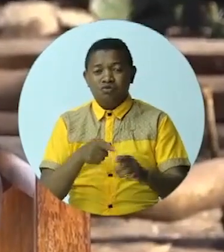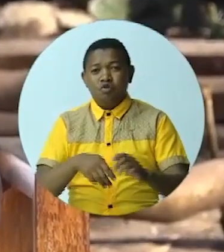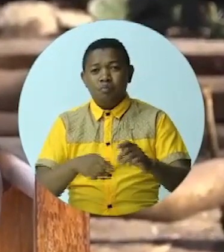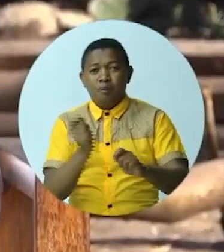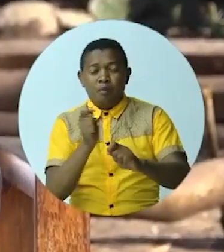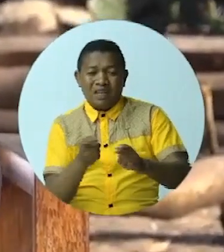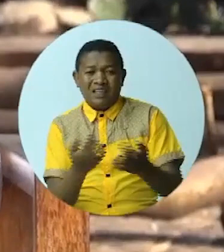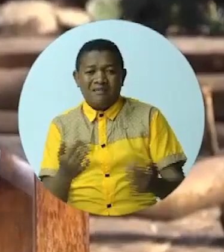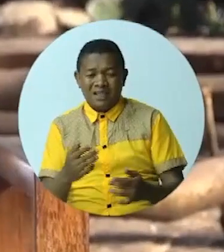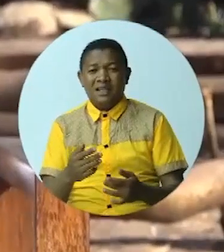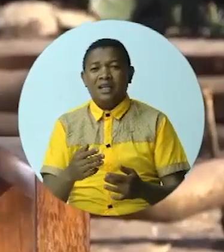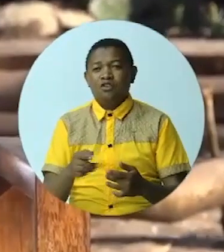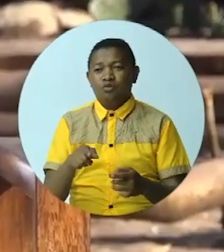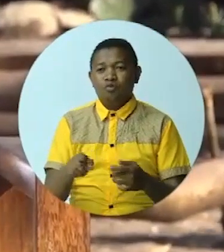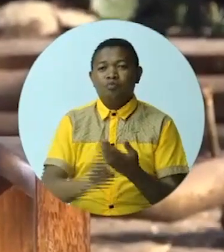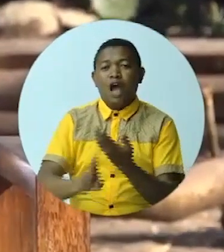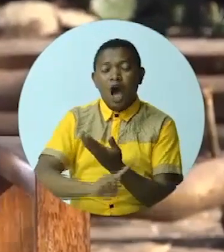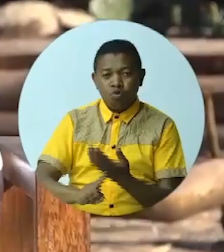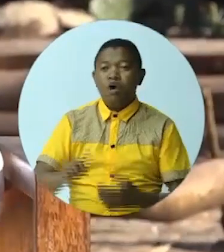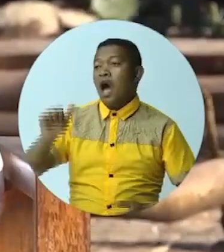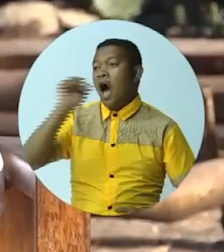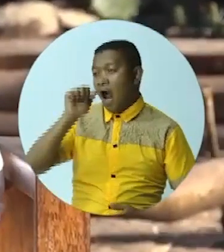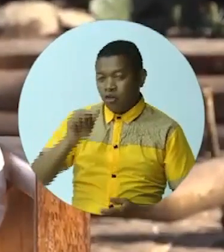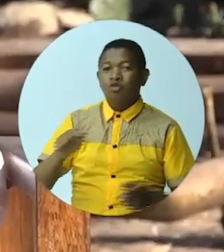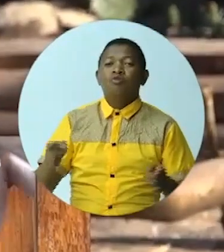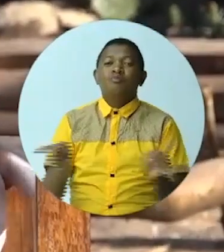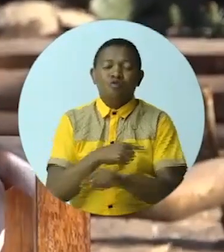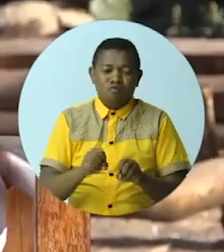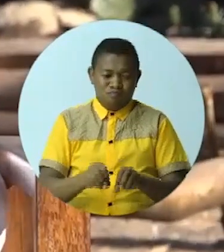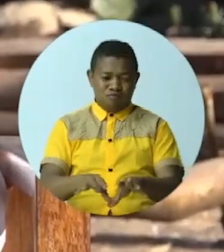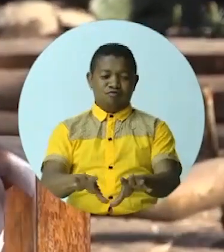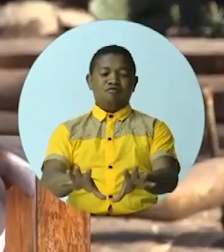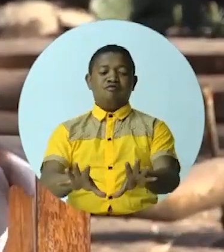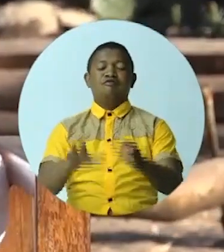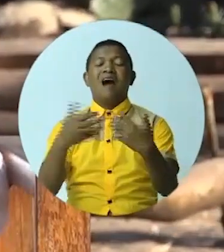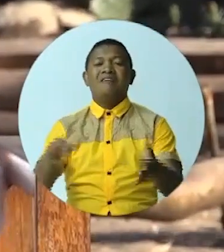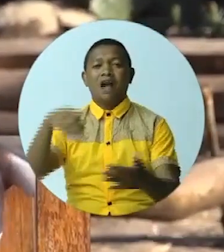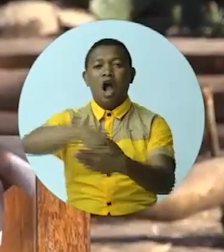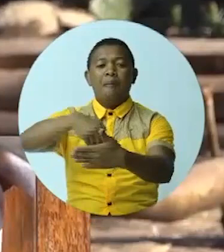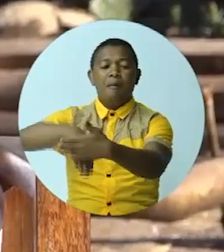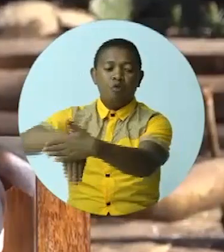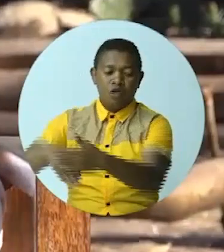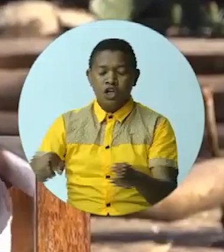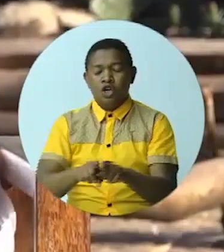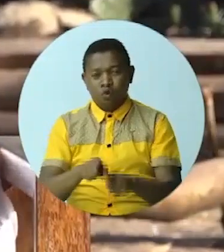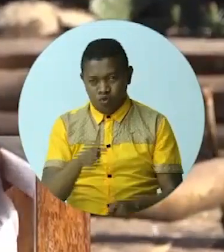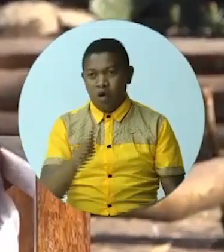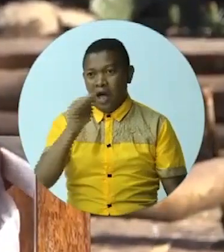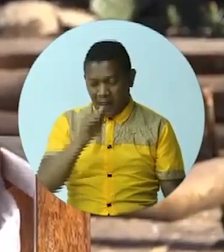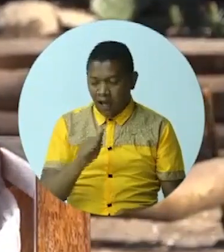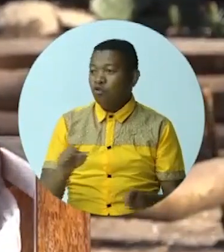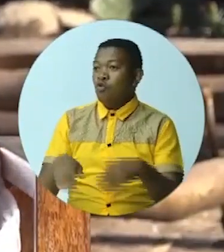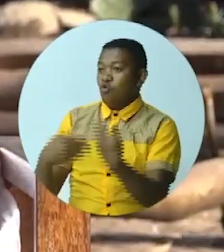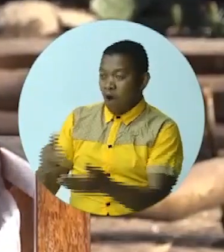koa hosotroany biby tsy misy traitement io zany fa rano indrindraindrindra sotro madio a ho an'ny